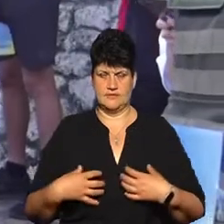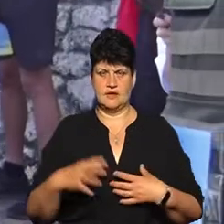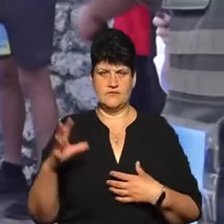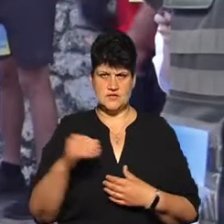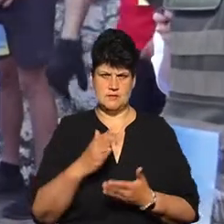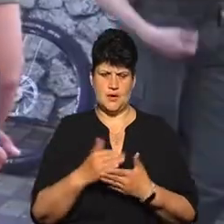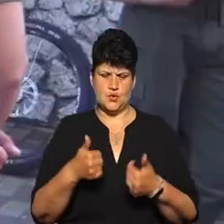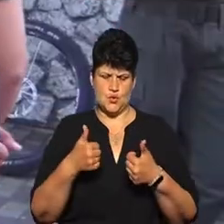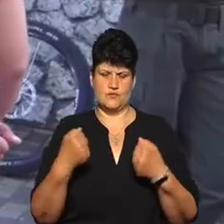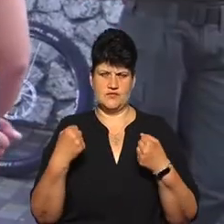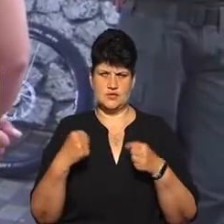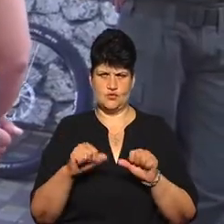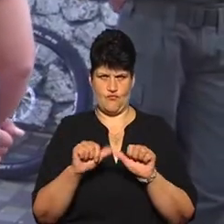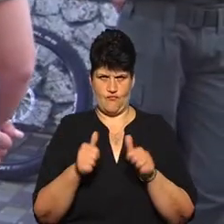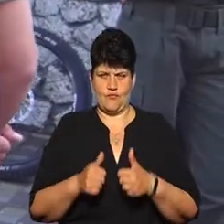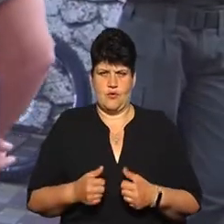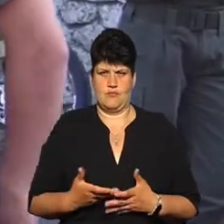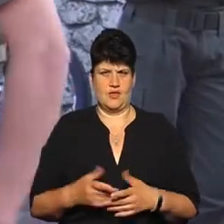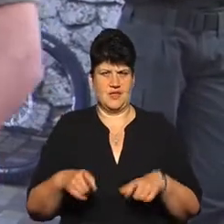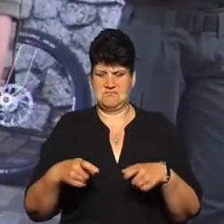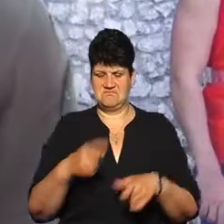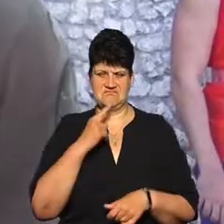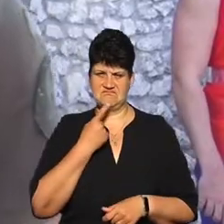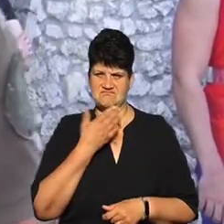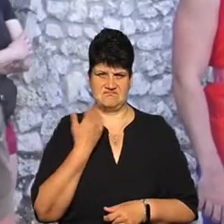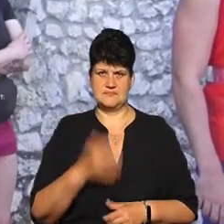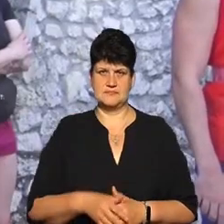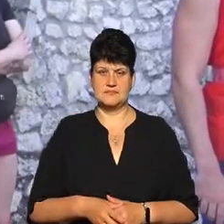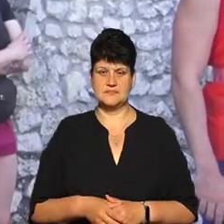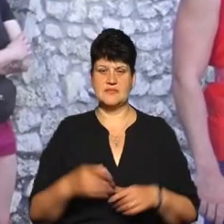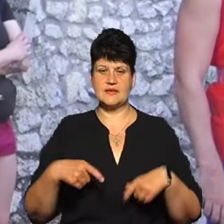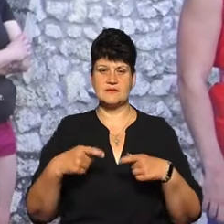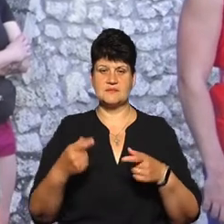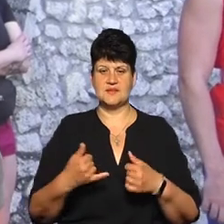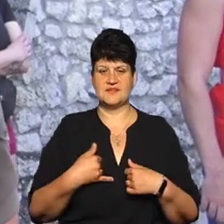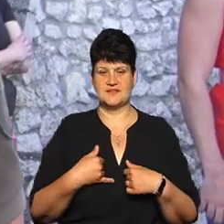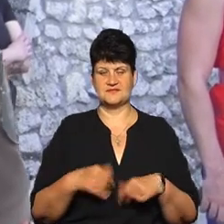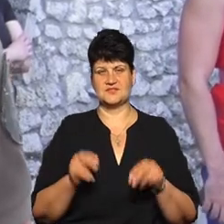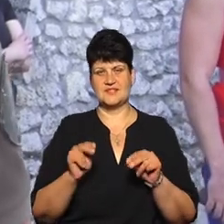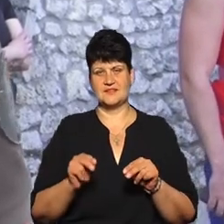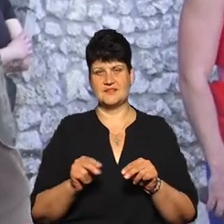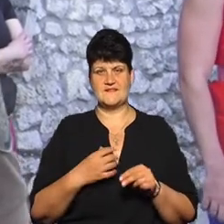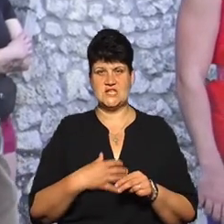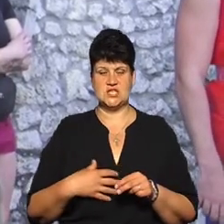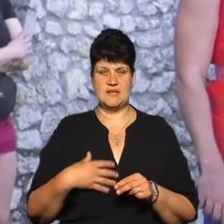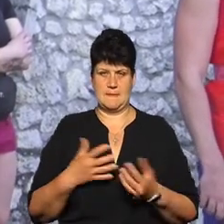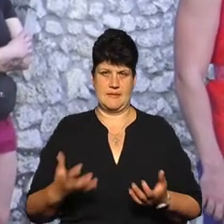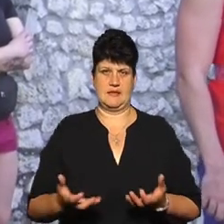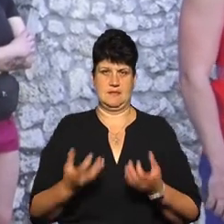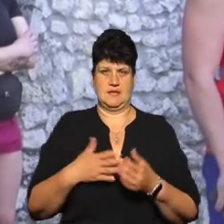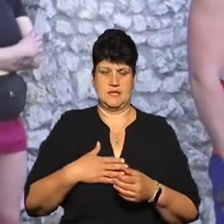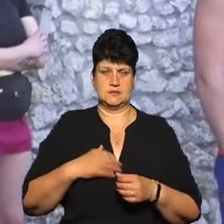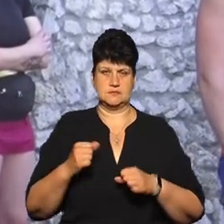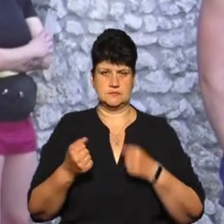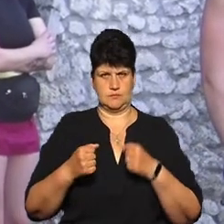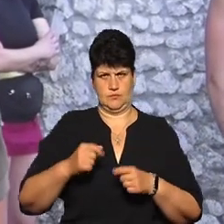хорошу фізичну підготовку, тому забіг не буде для них складним. Цей забіг для нас є, чесно, тут дуже важливий. Підтримати наших побратимів,